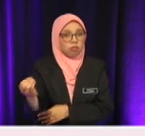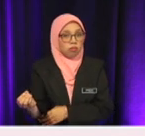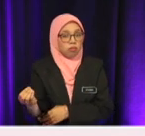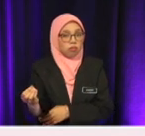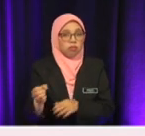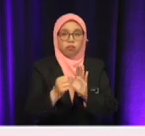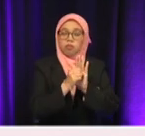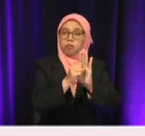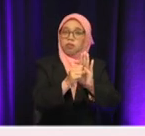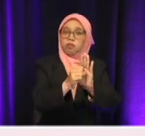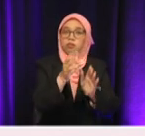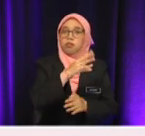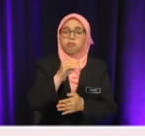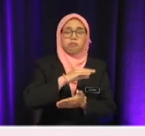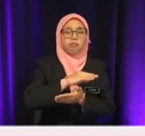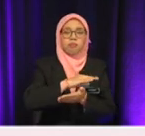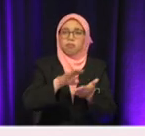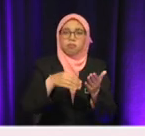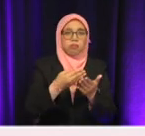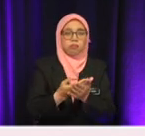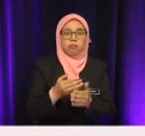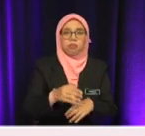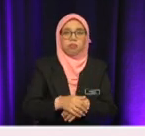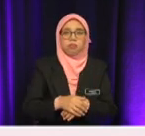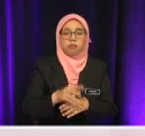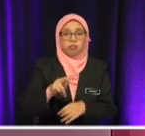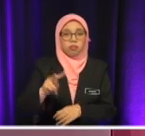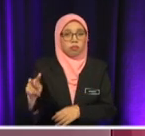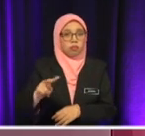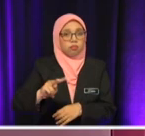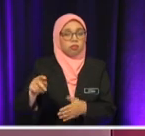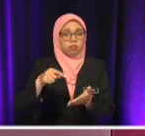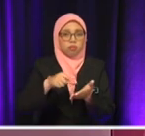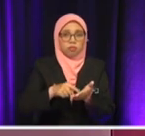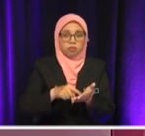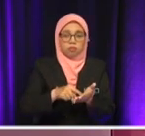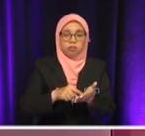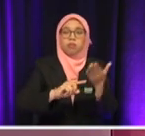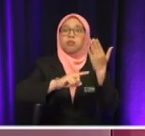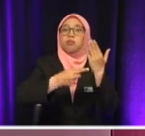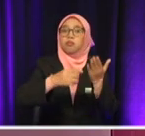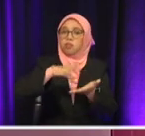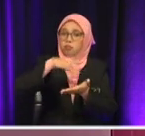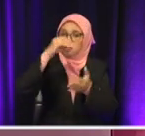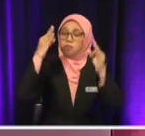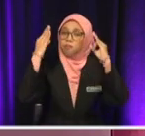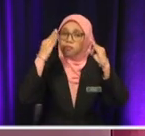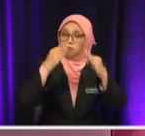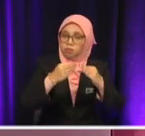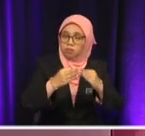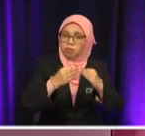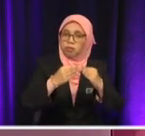dan sebagainya. Dan di waktu ini, kanak-kanak ini mula belajar fokus. Okey, mereka mula fokus, mereka